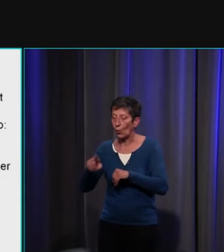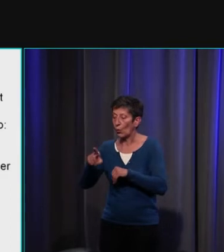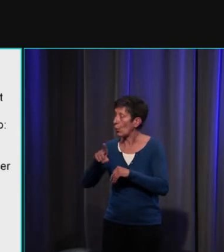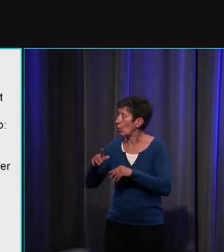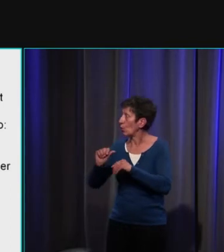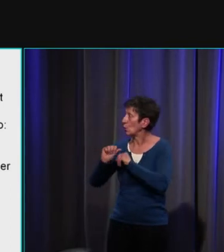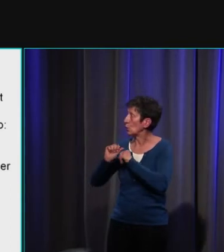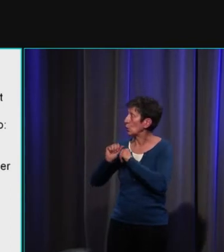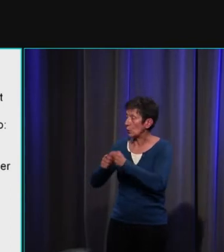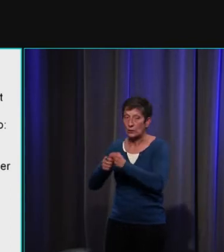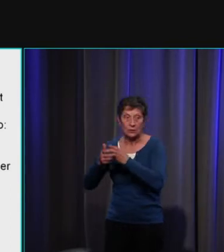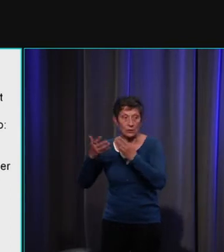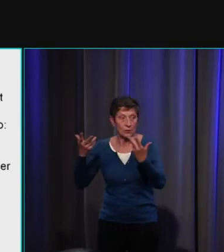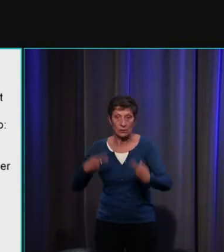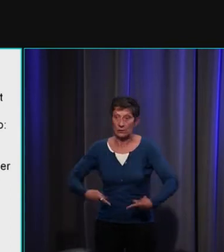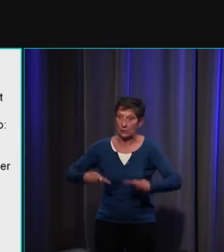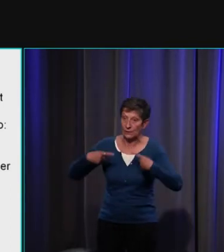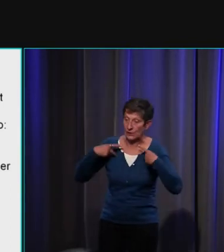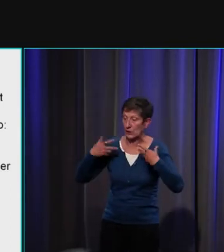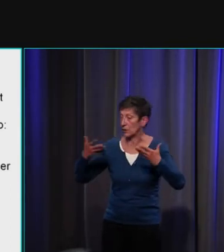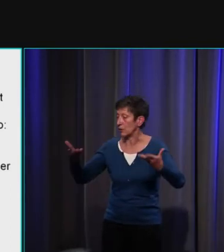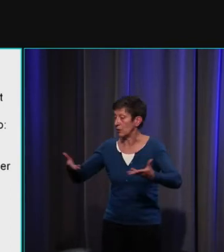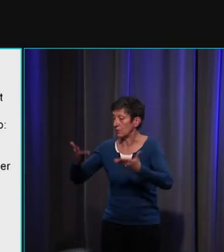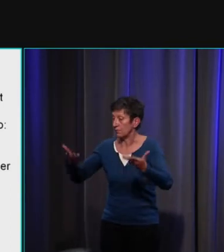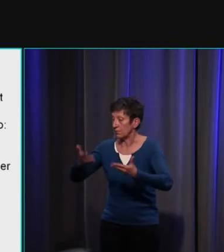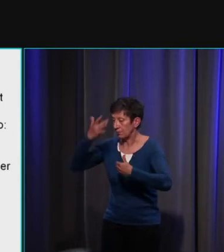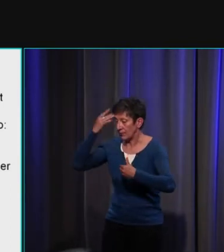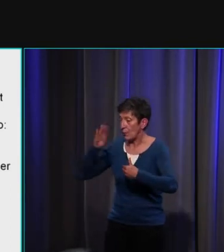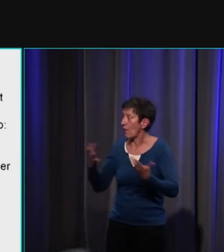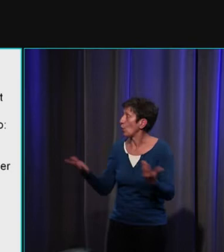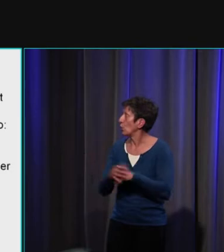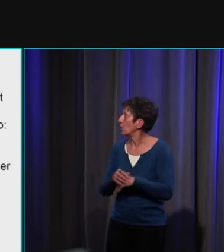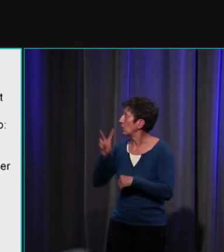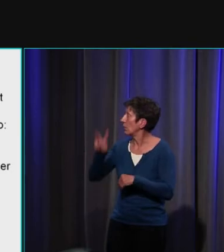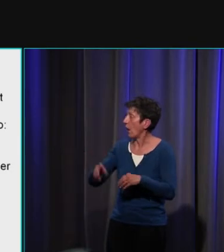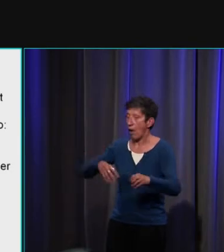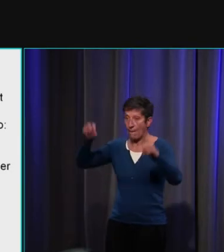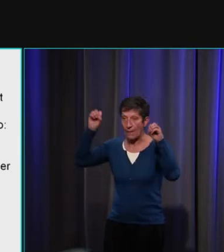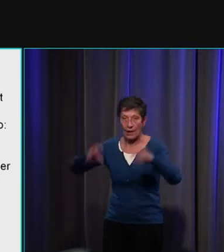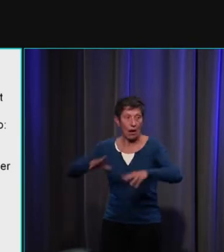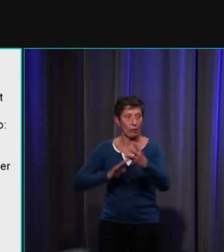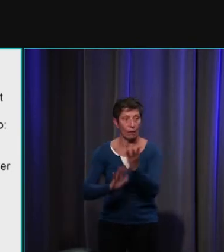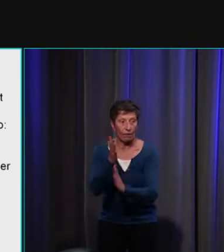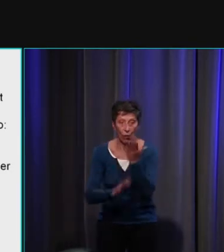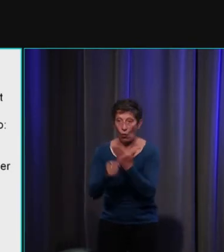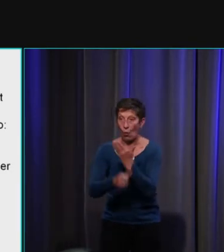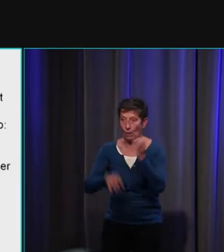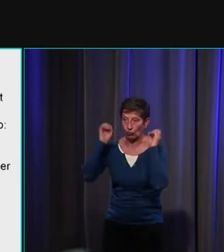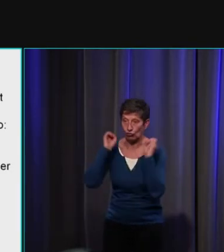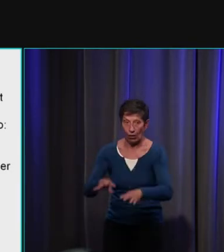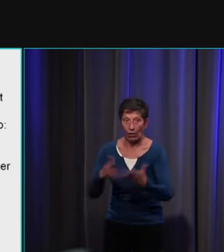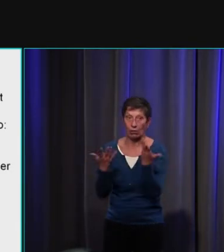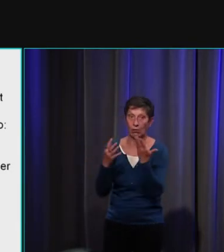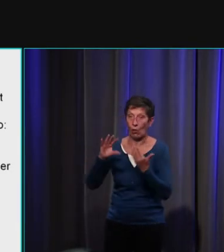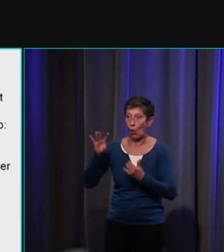saint bonaventure donc c'est une vie très très light avec des miracles donc on fait un feu on jette le corps angers de la bible et puis bien sûr la bible